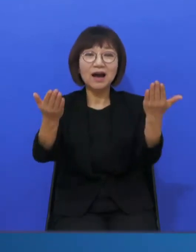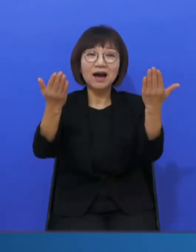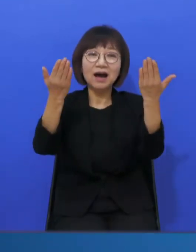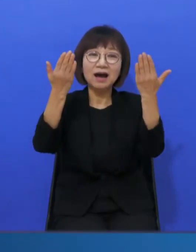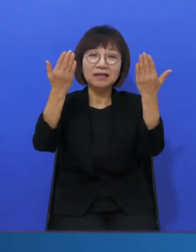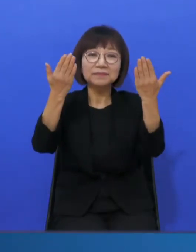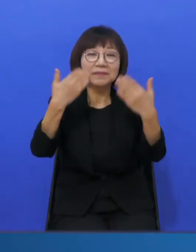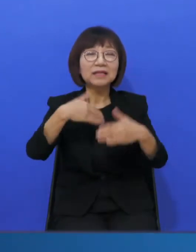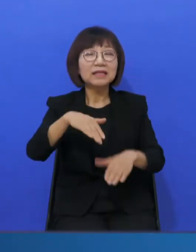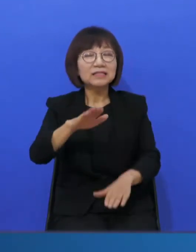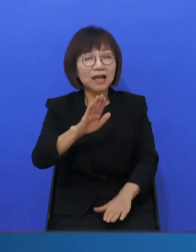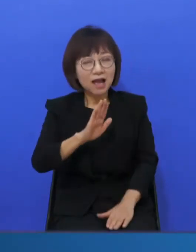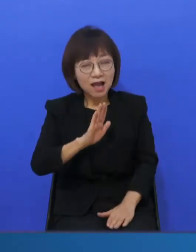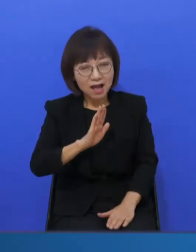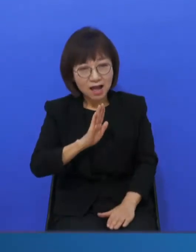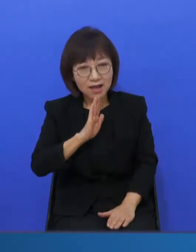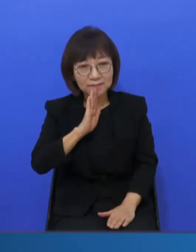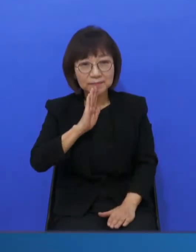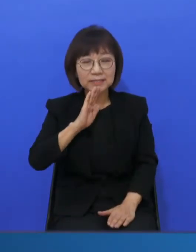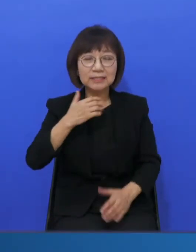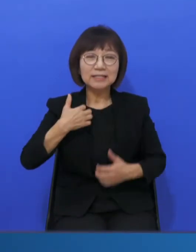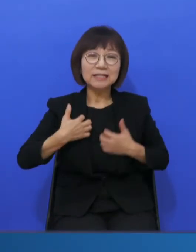찬양하여라. 참